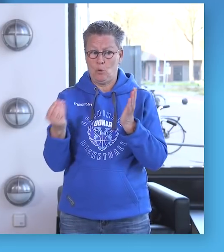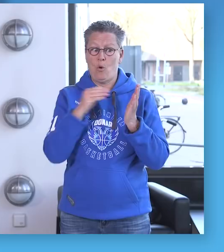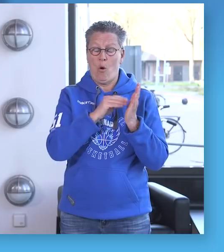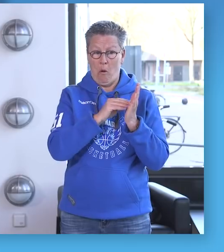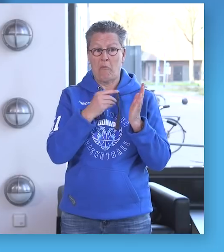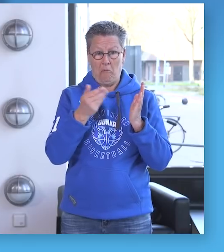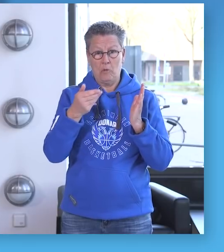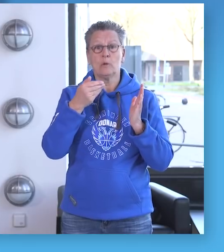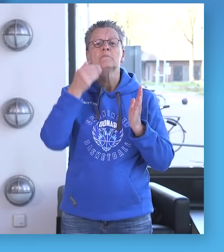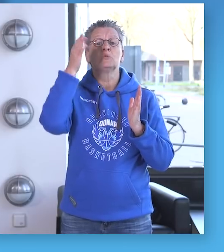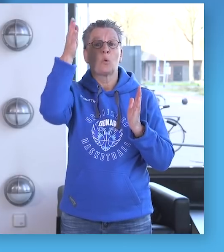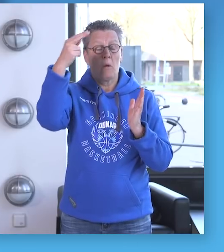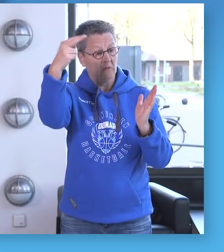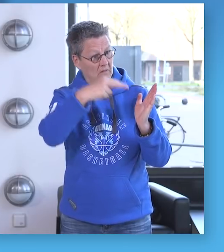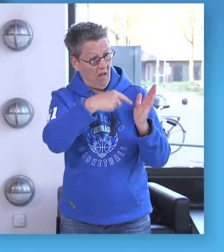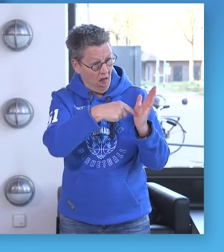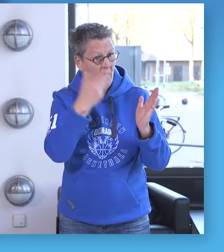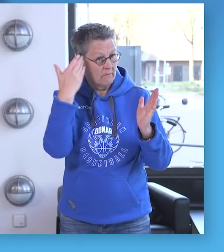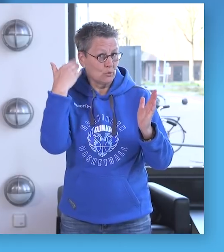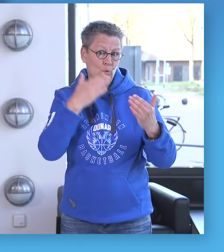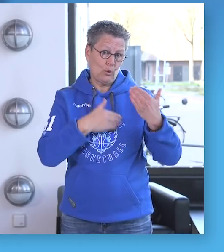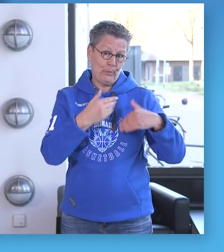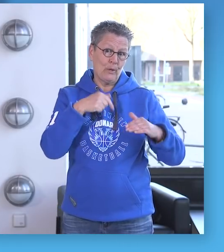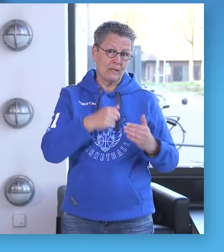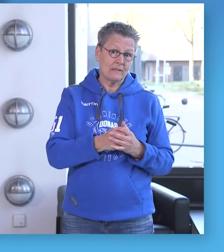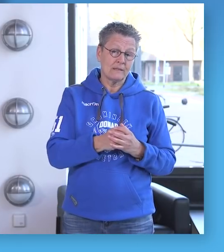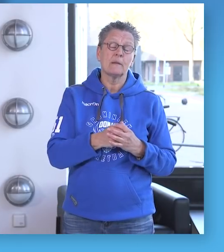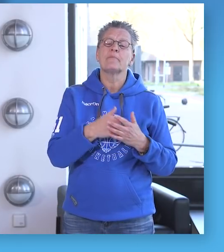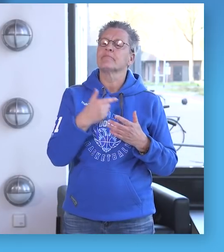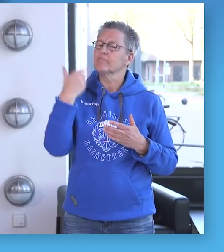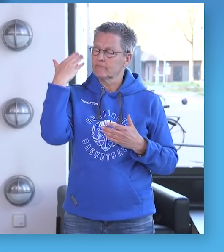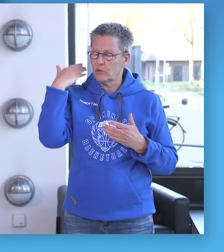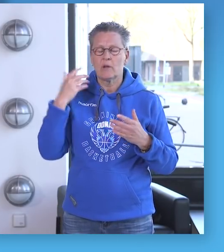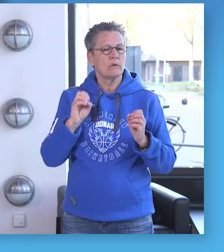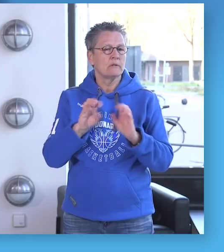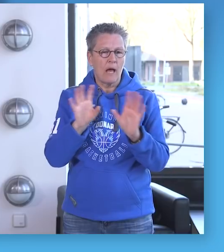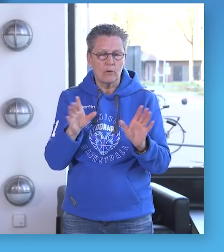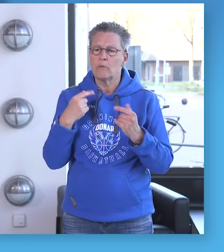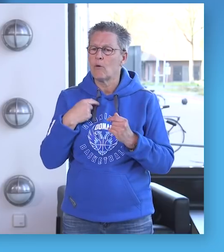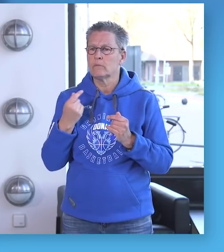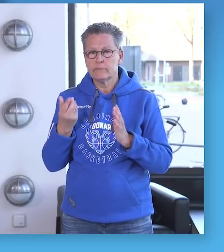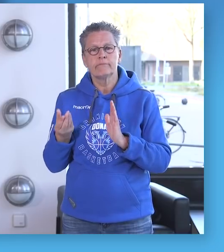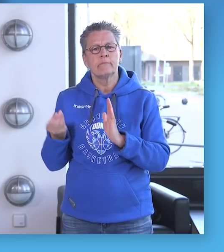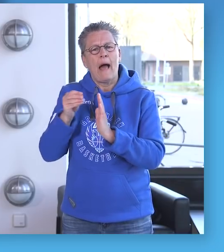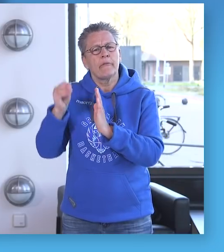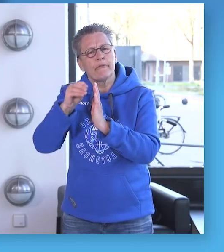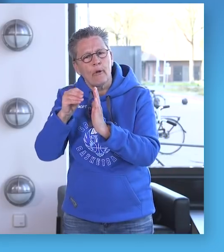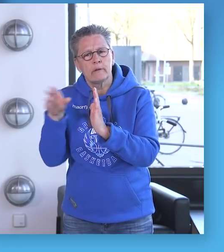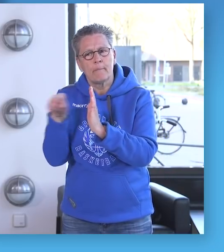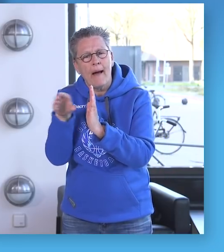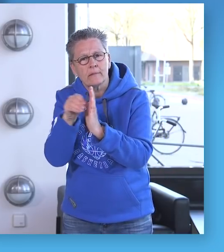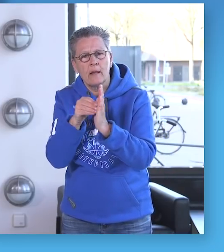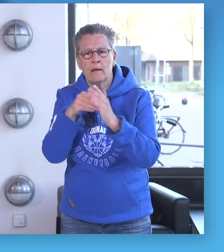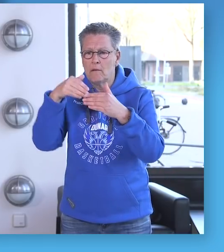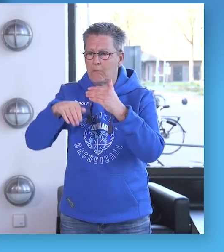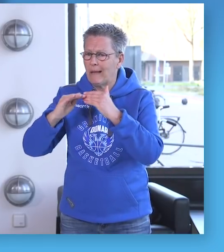de toekomst. En al ras werd duidelijk zeg maar, met de aanvullende maatregelen, zowel in binnen- als buitenland. De